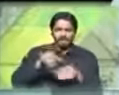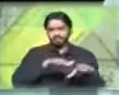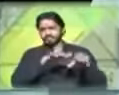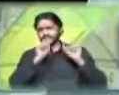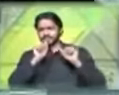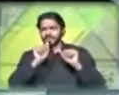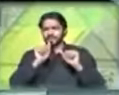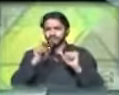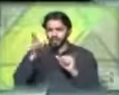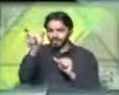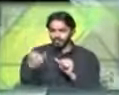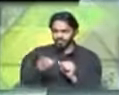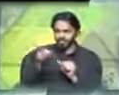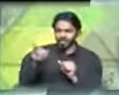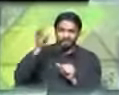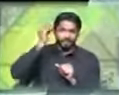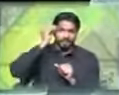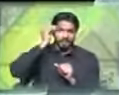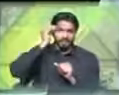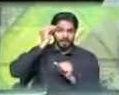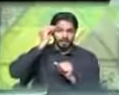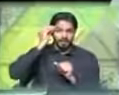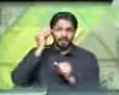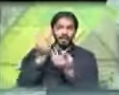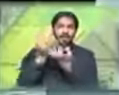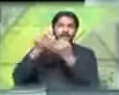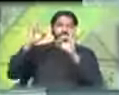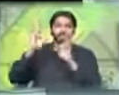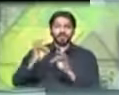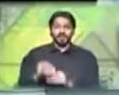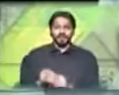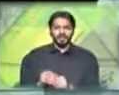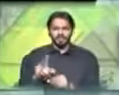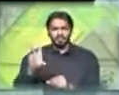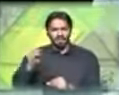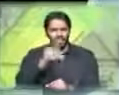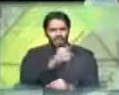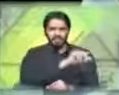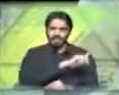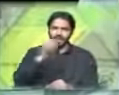وجعله أمة وحده في زمانه،